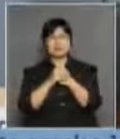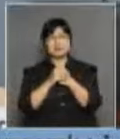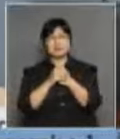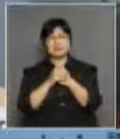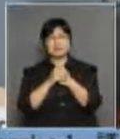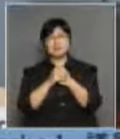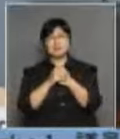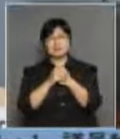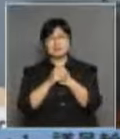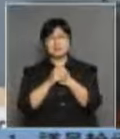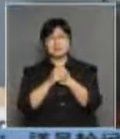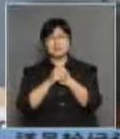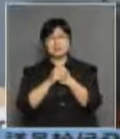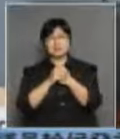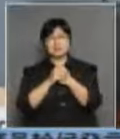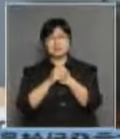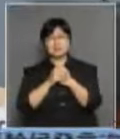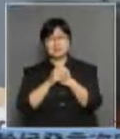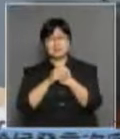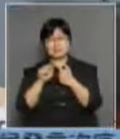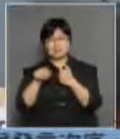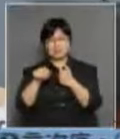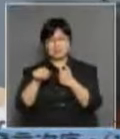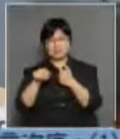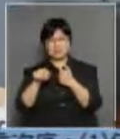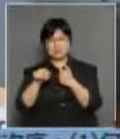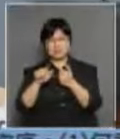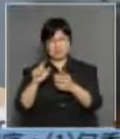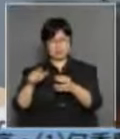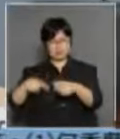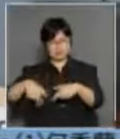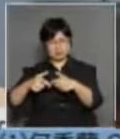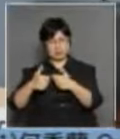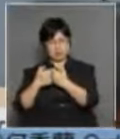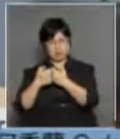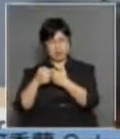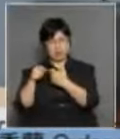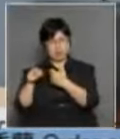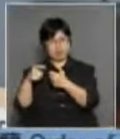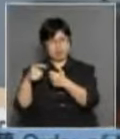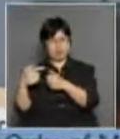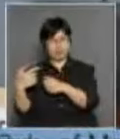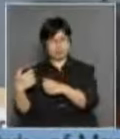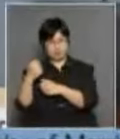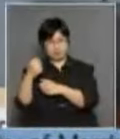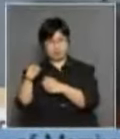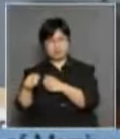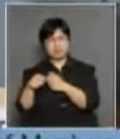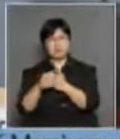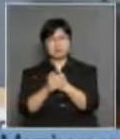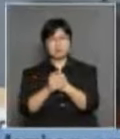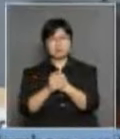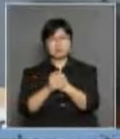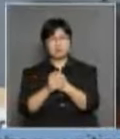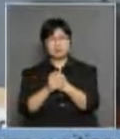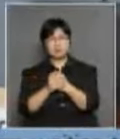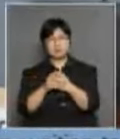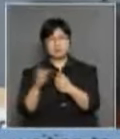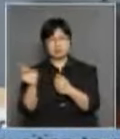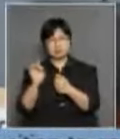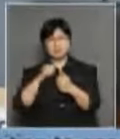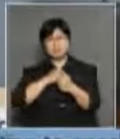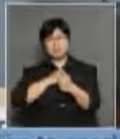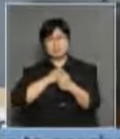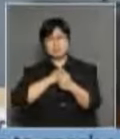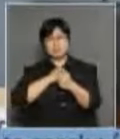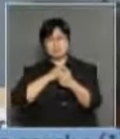就是這個林鄭月娥司長這個張建宗局長